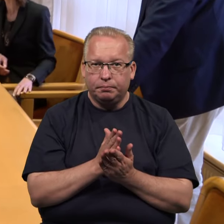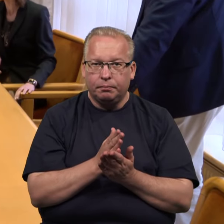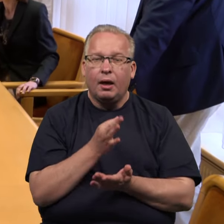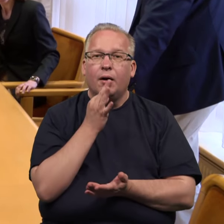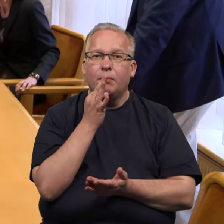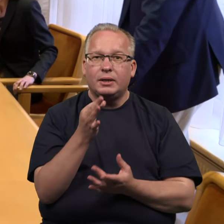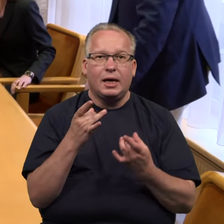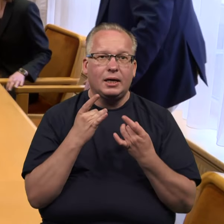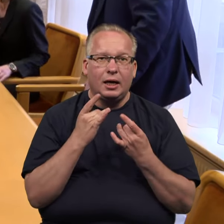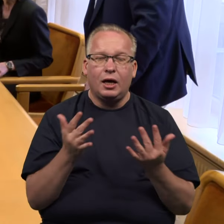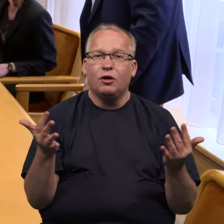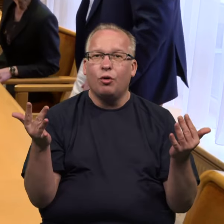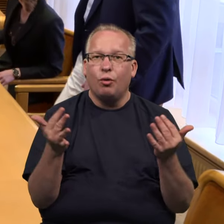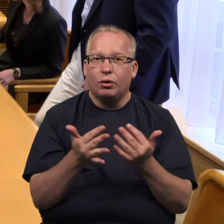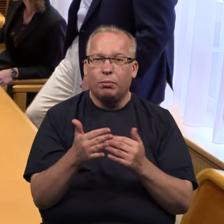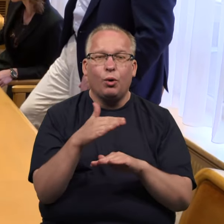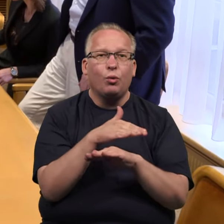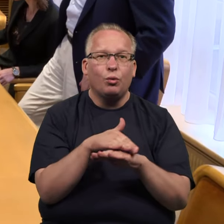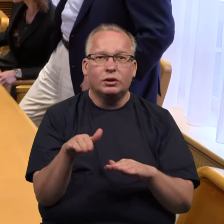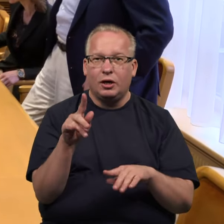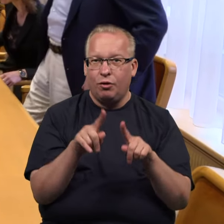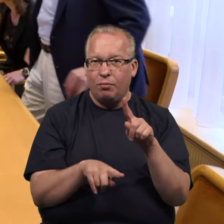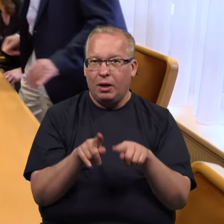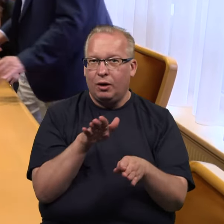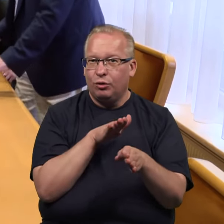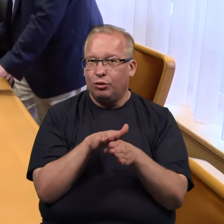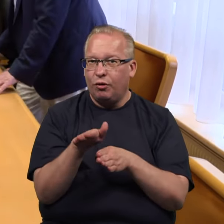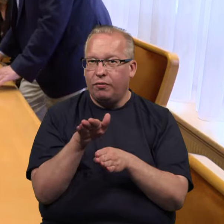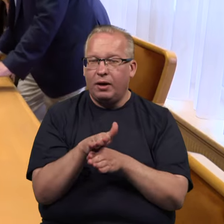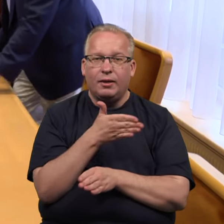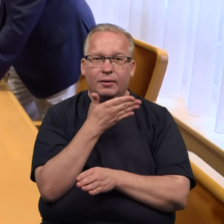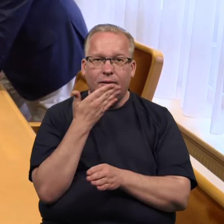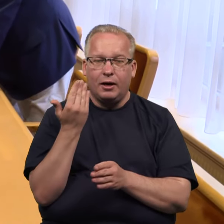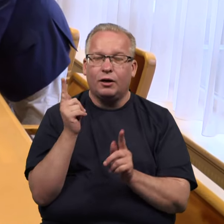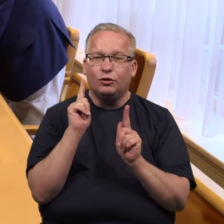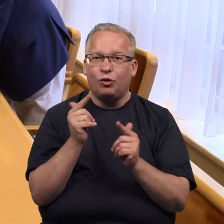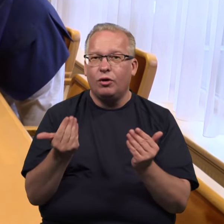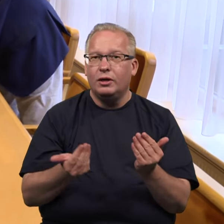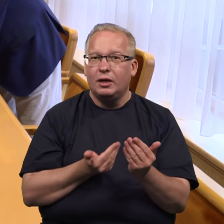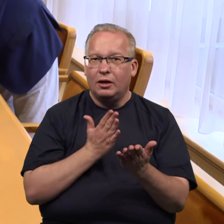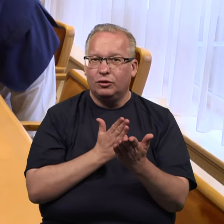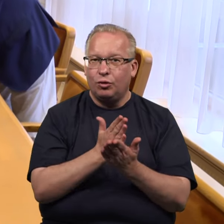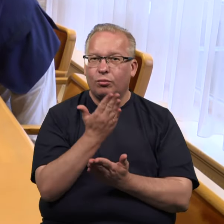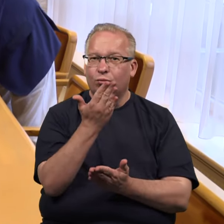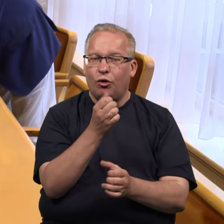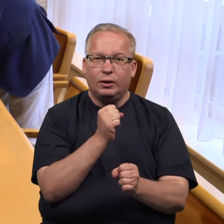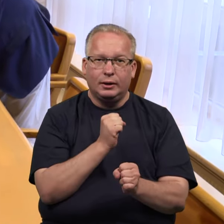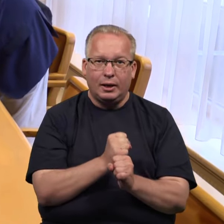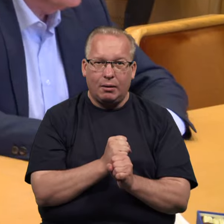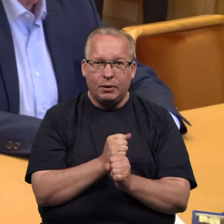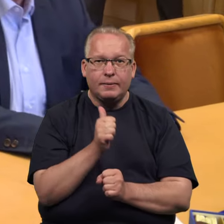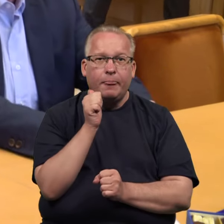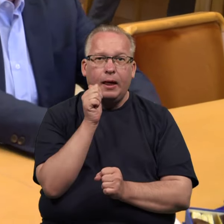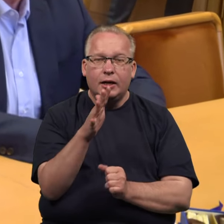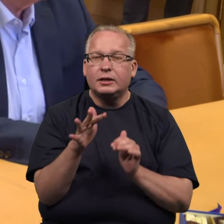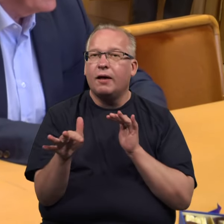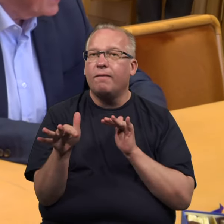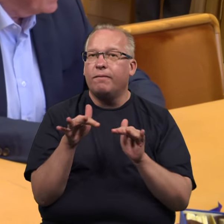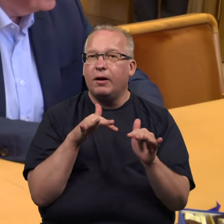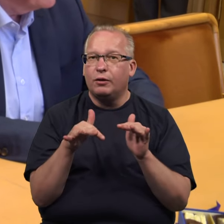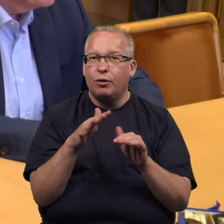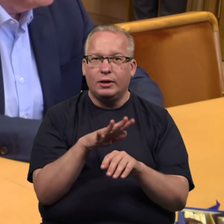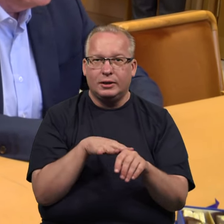pasak renginio organizatorių, užsienio politikos vykdymas nėra tiesioginė Seimo pirmininko užduotis. Kasdieninėje veikloje